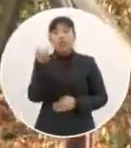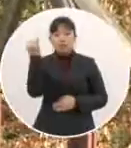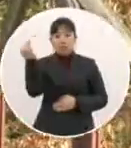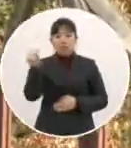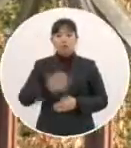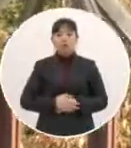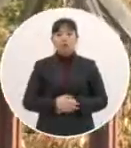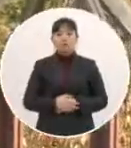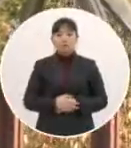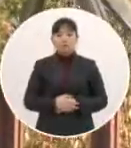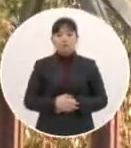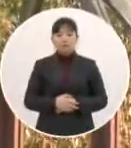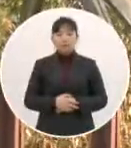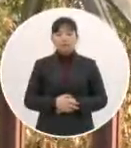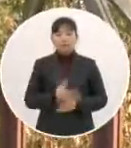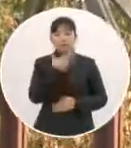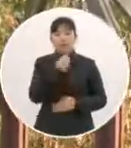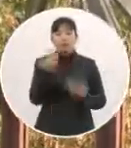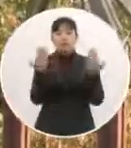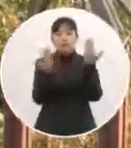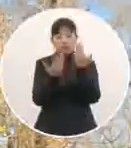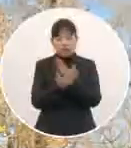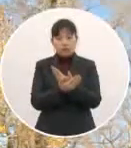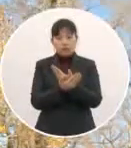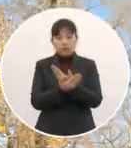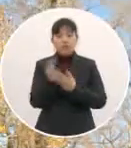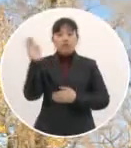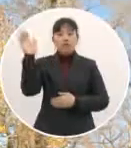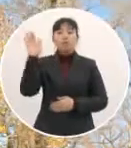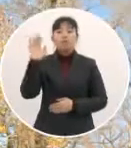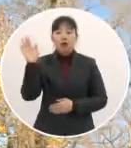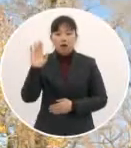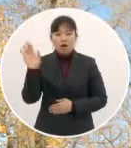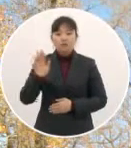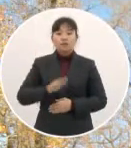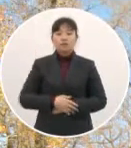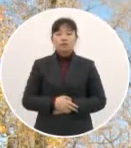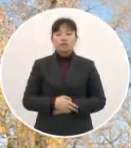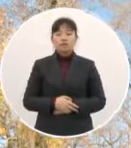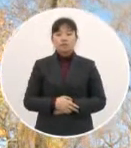幸せ者。 うん、私幸せになる。行ってきます。